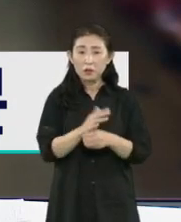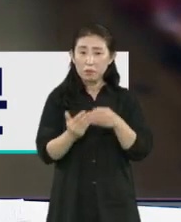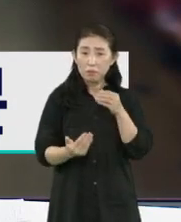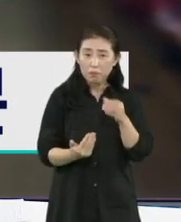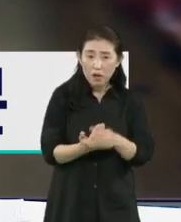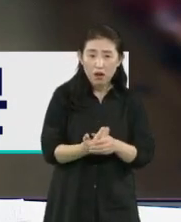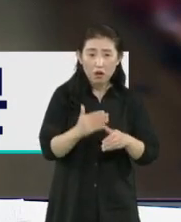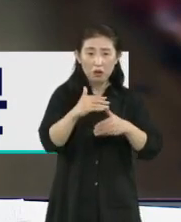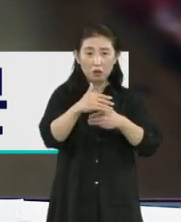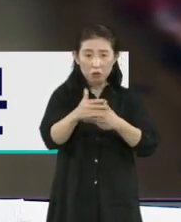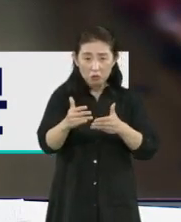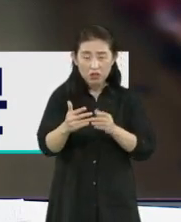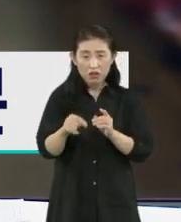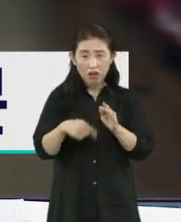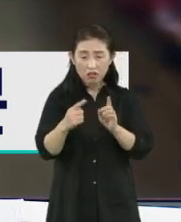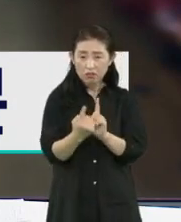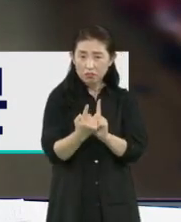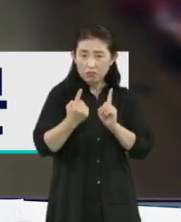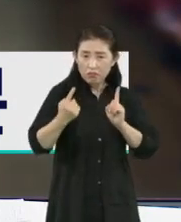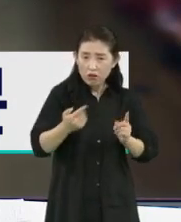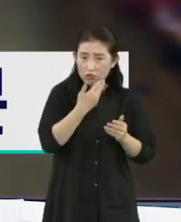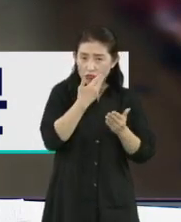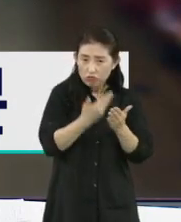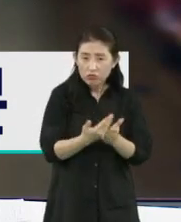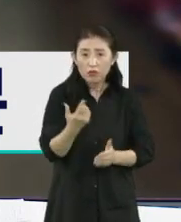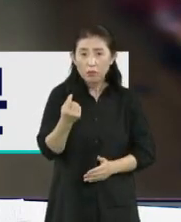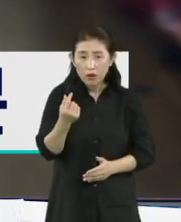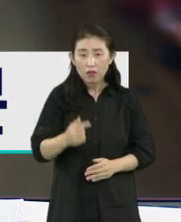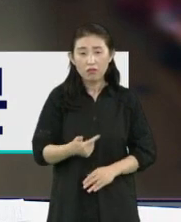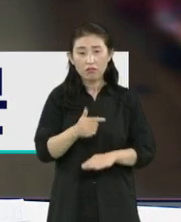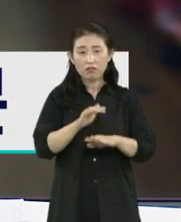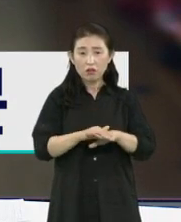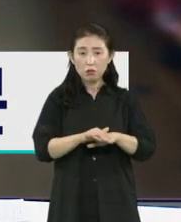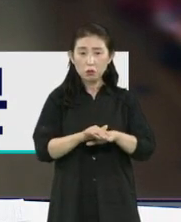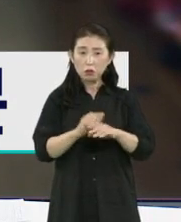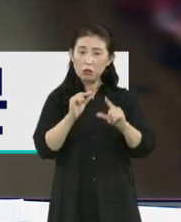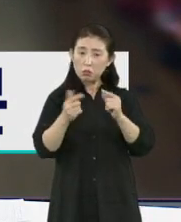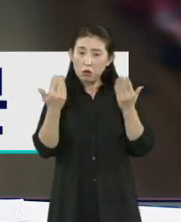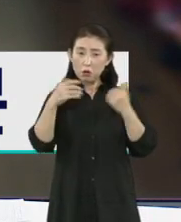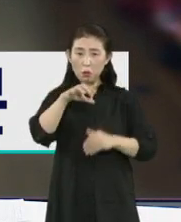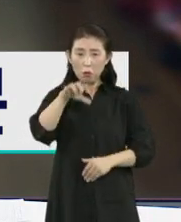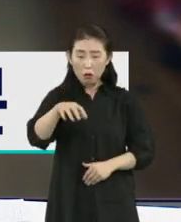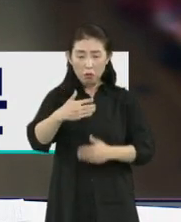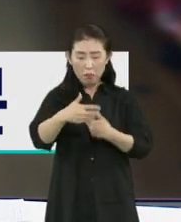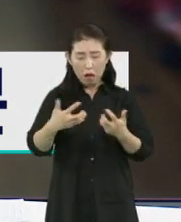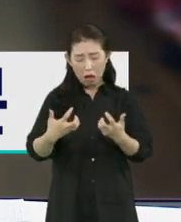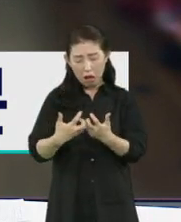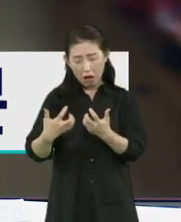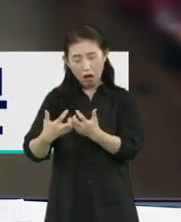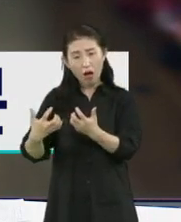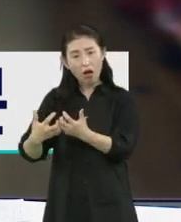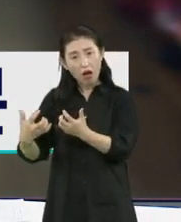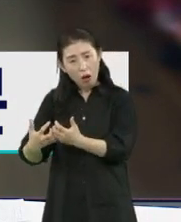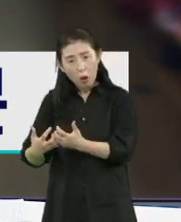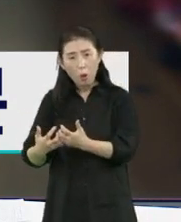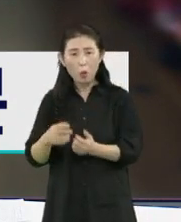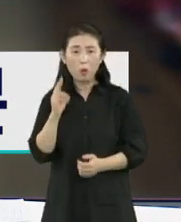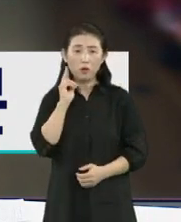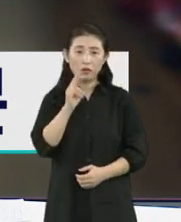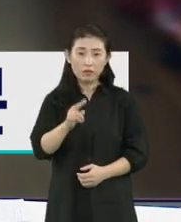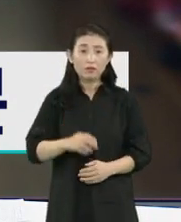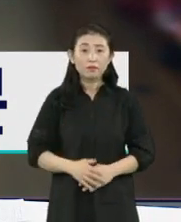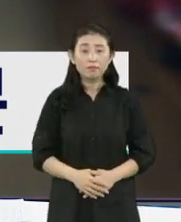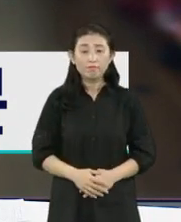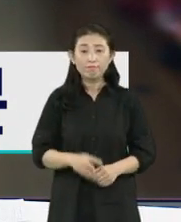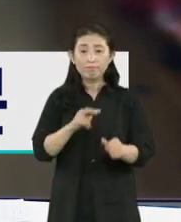코로나 사태로 교실 속 거리 두기가 중요해지고 있지만 대전 일부 학교에선 콩나물 시루 같은 과밀학급 문제가